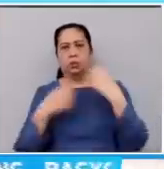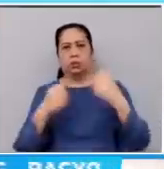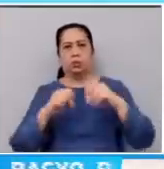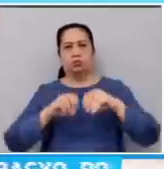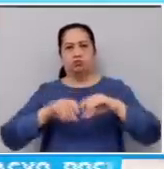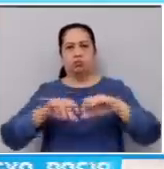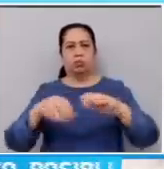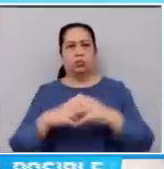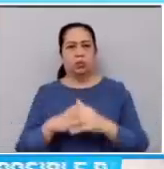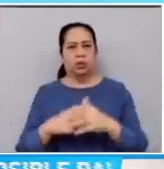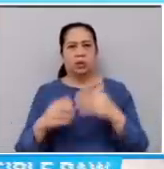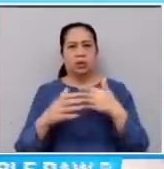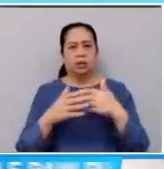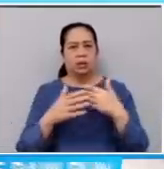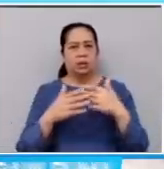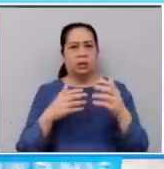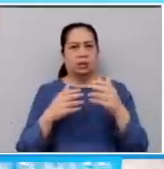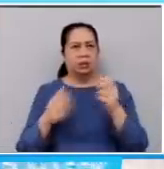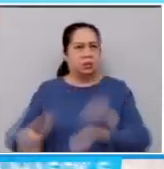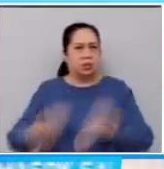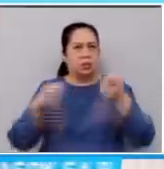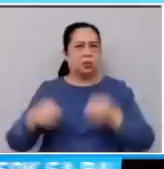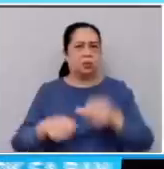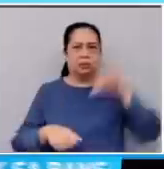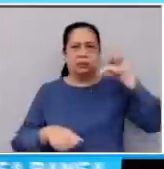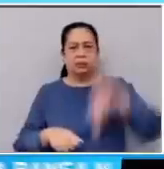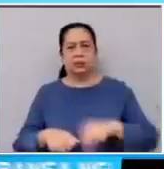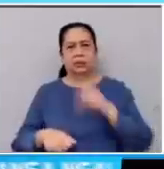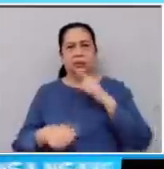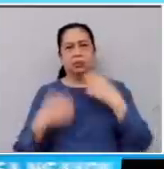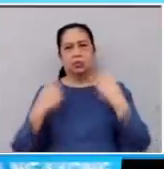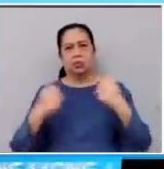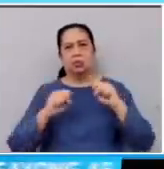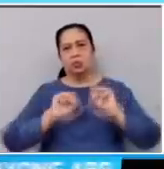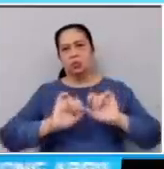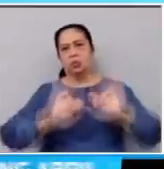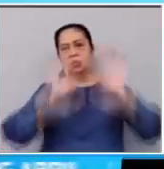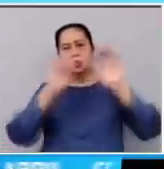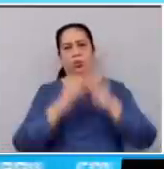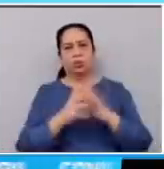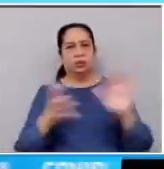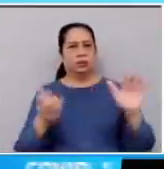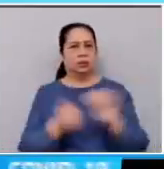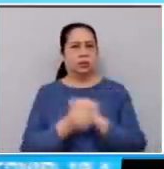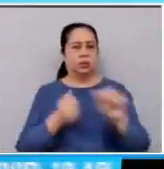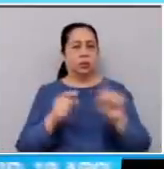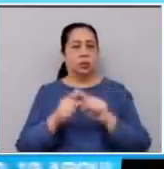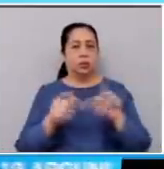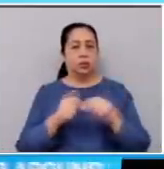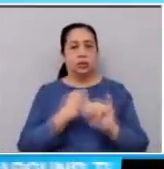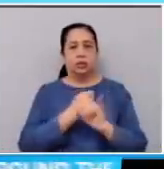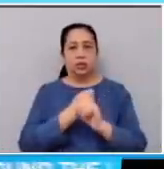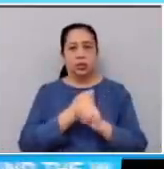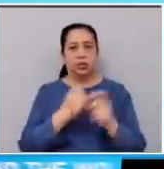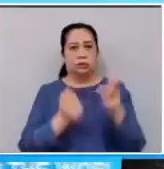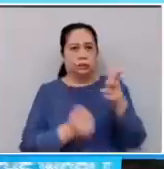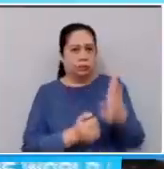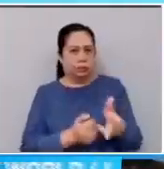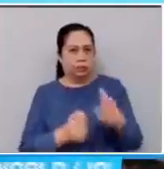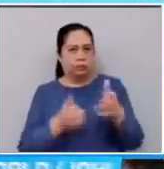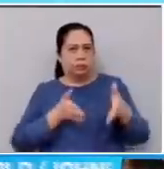buhusan po namin, hindi kayang ano eh, kasi sobrang lakas. Tupok na tupok din ang isang pampasayarong jeep na nakaparada sa gilid ng isang